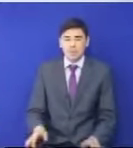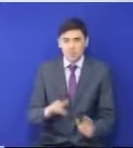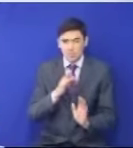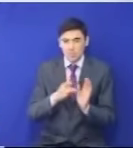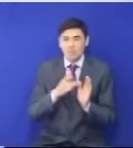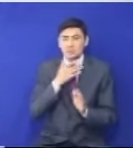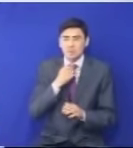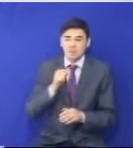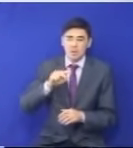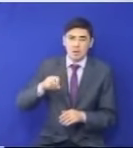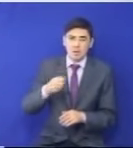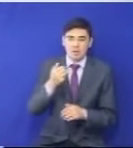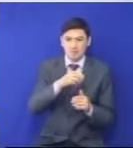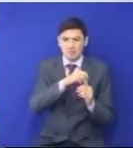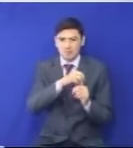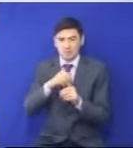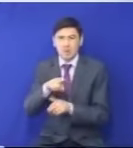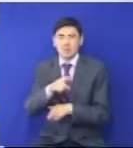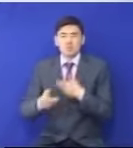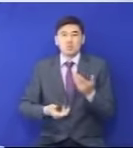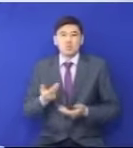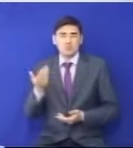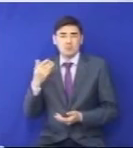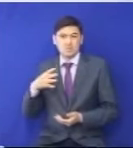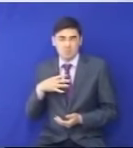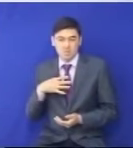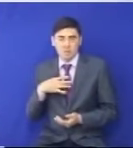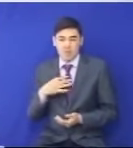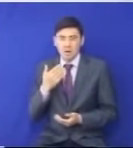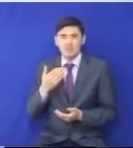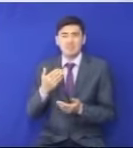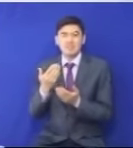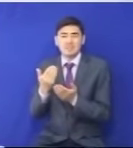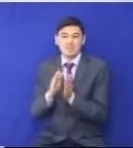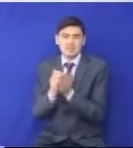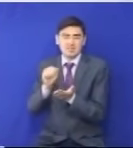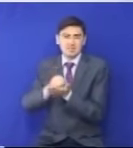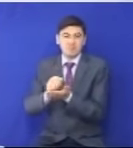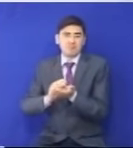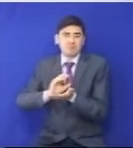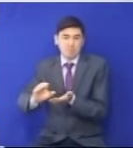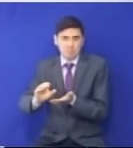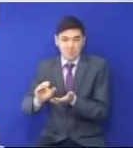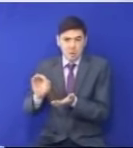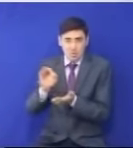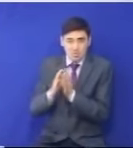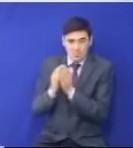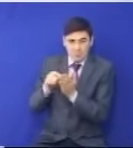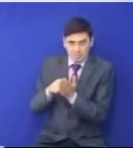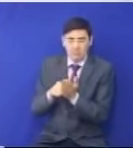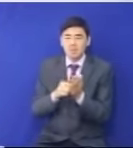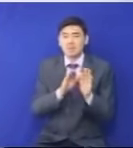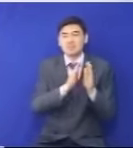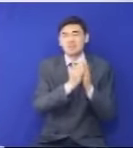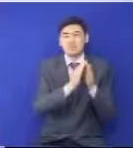Қаламызда алаш қайраткерлерінің көзі тірісінде жарық көрген кітаптарының көрмесі ұйымдастырылды. Әдебиеттер Абай атындағы кітапхананың бұрынғы